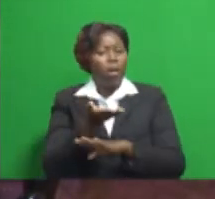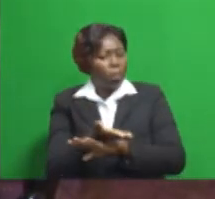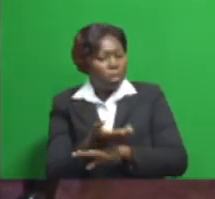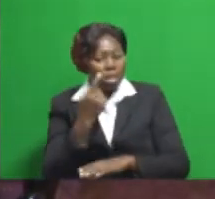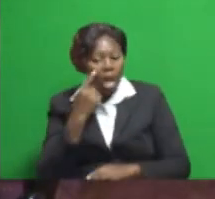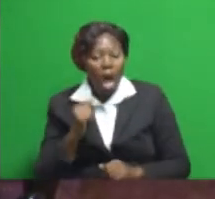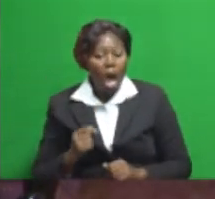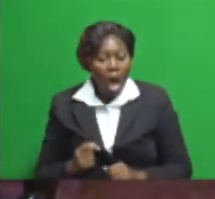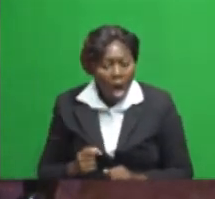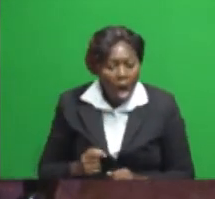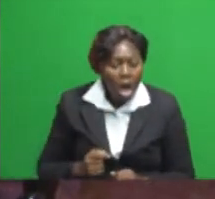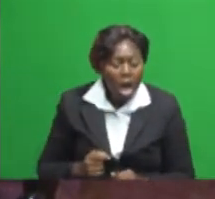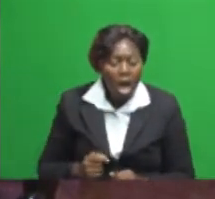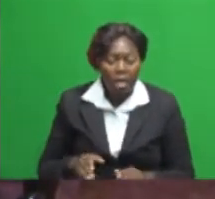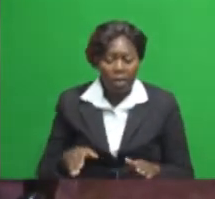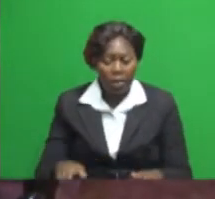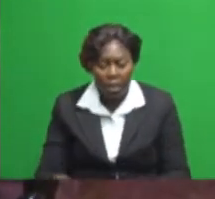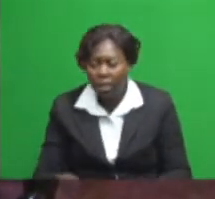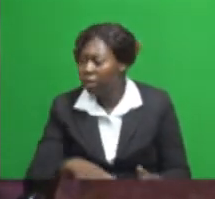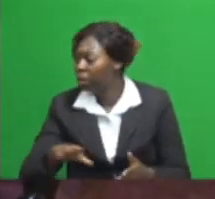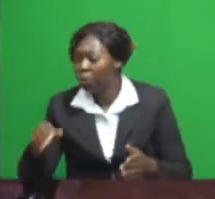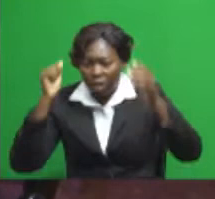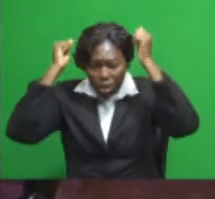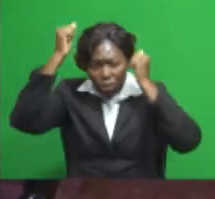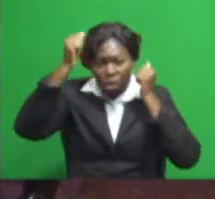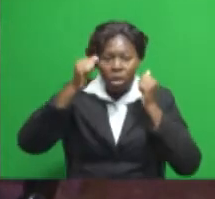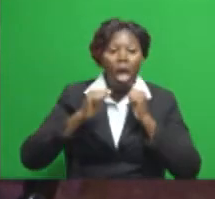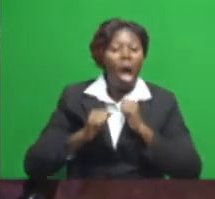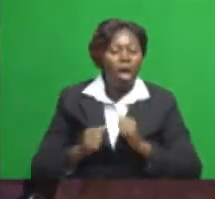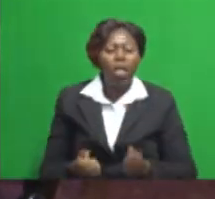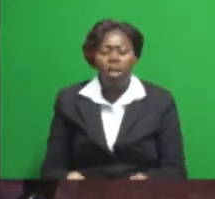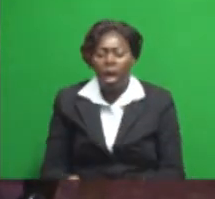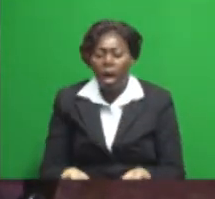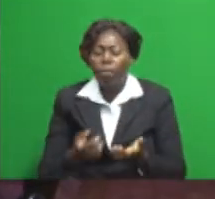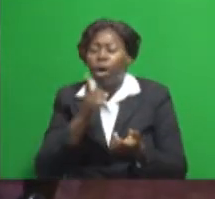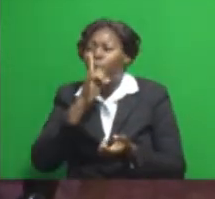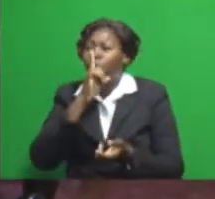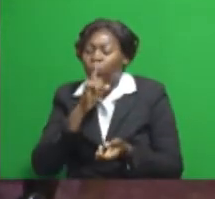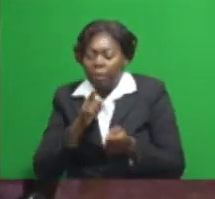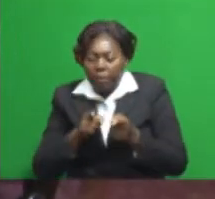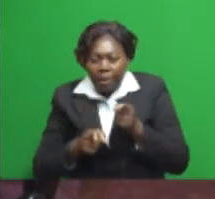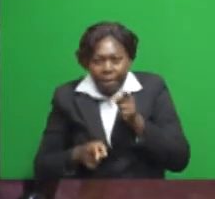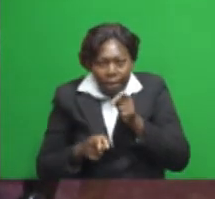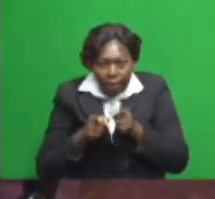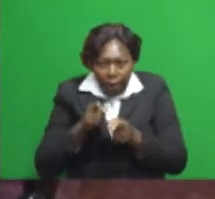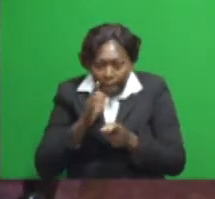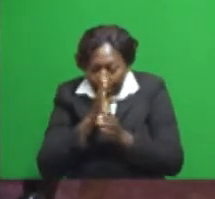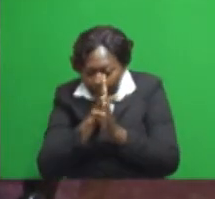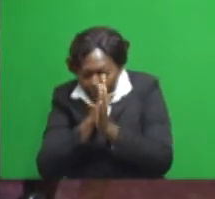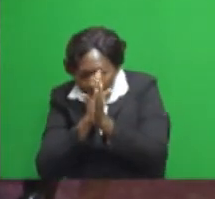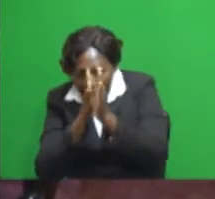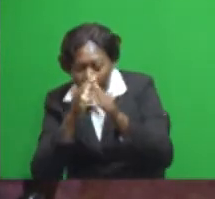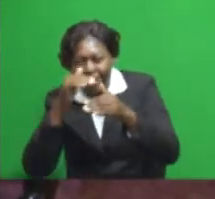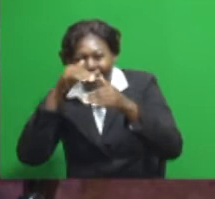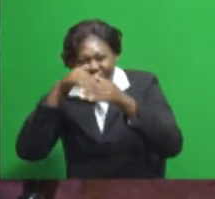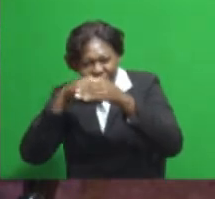akafa wakadai. Hanzi akangotora naye kungopeka simuka. Kwakungoita chinyararira. Hapana kana imwe message yekuti uri